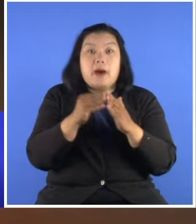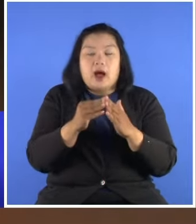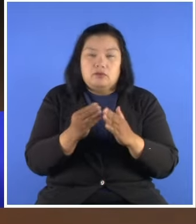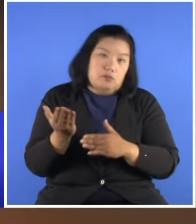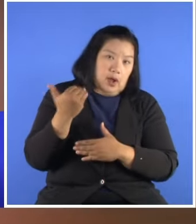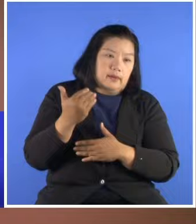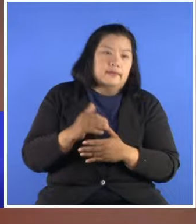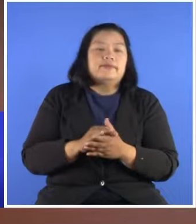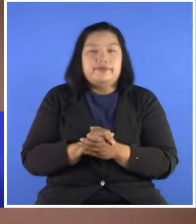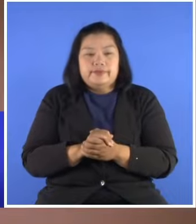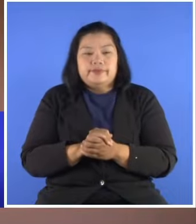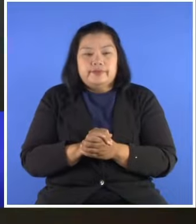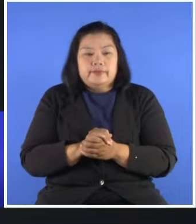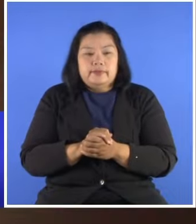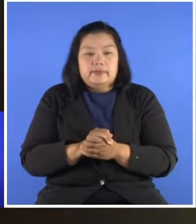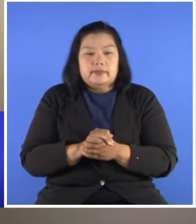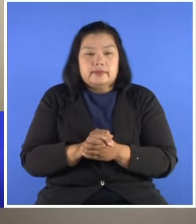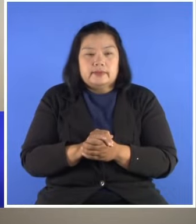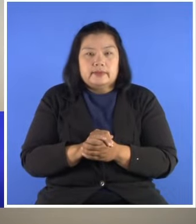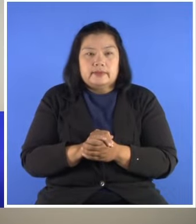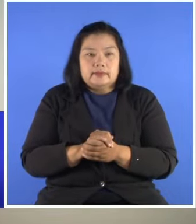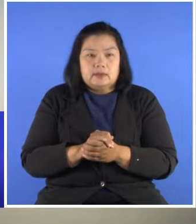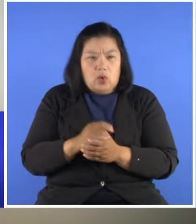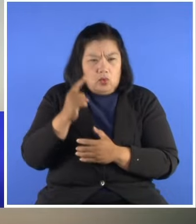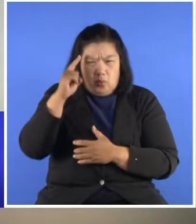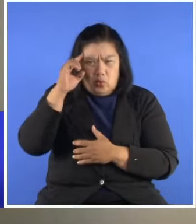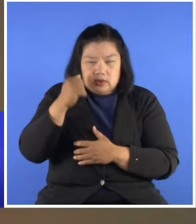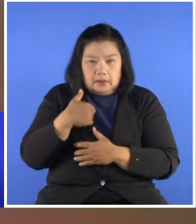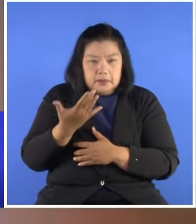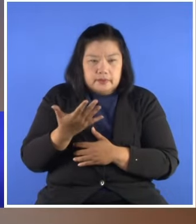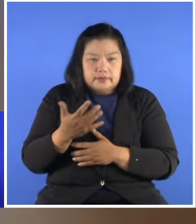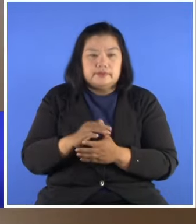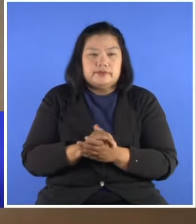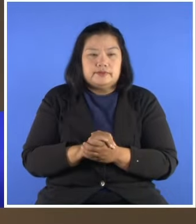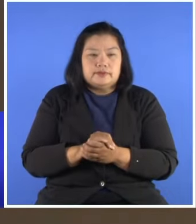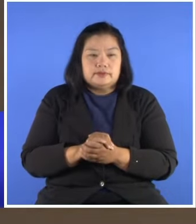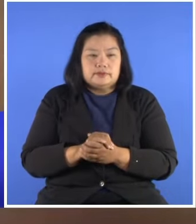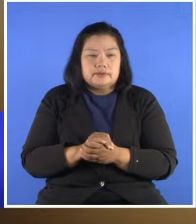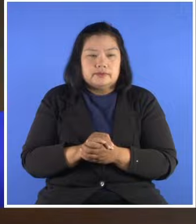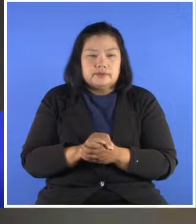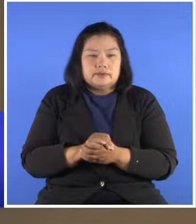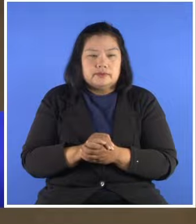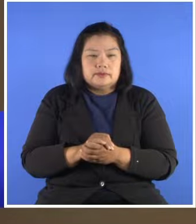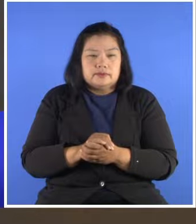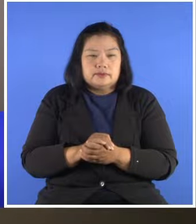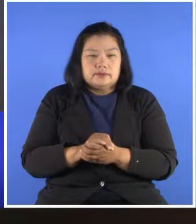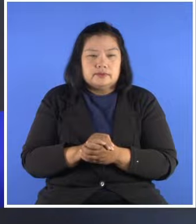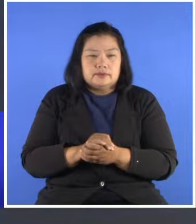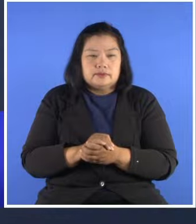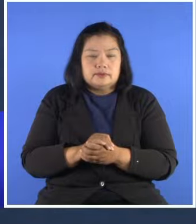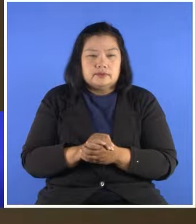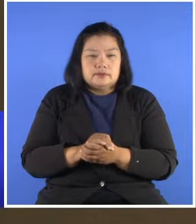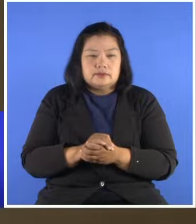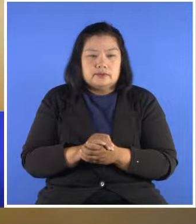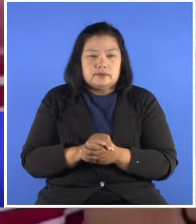บแถมไปเอาเงินที่บ้านไหนไม่รู้จักกันเลยเป็นการส่วนตัวนะฟังหน่อยค่ะ เอาต้น แจ้งความเป็นแจ้ง